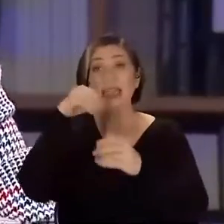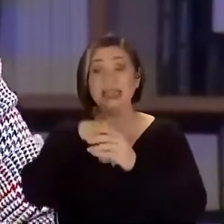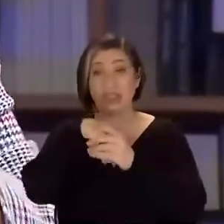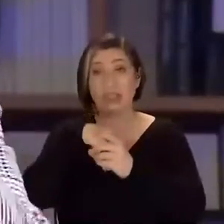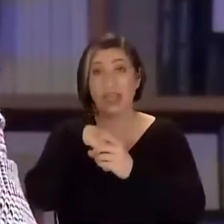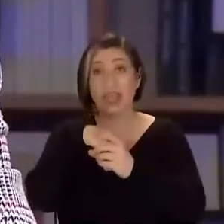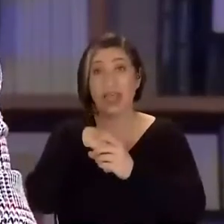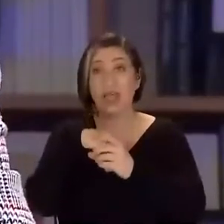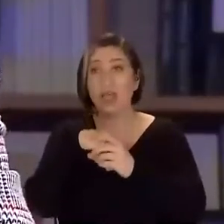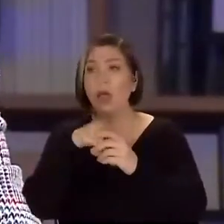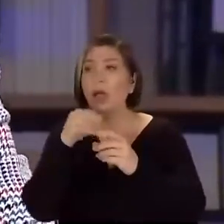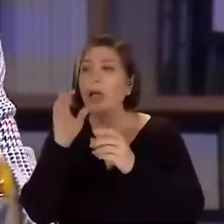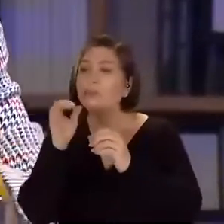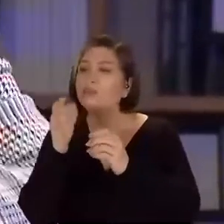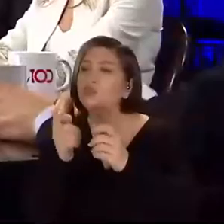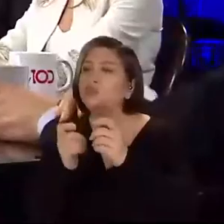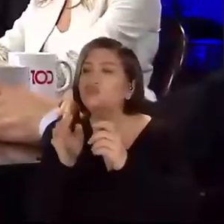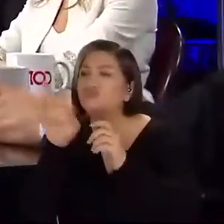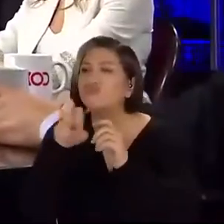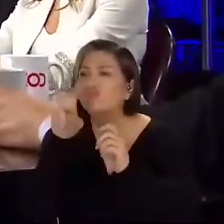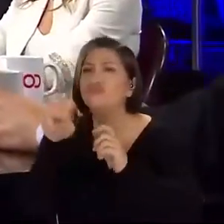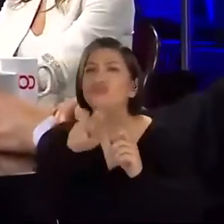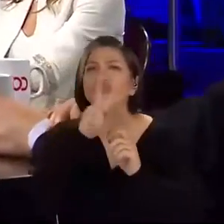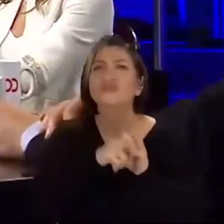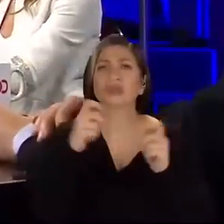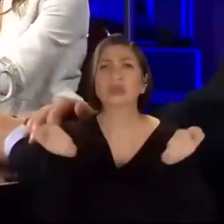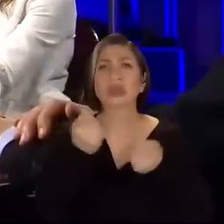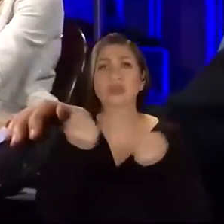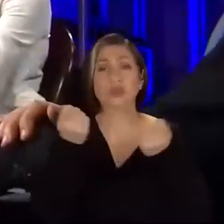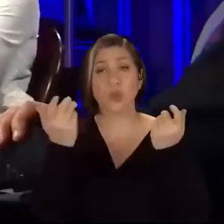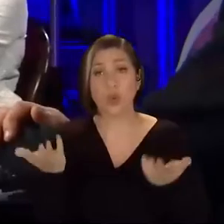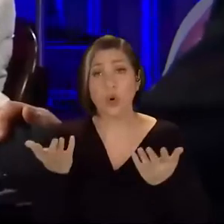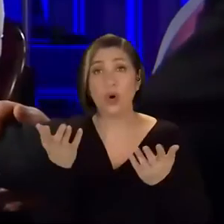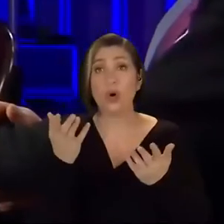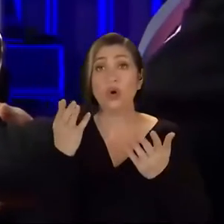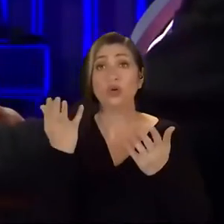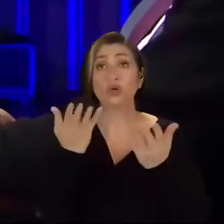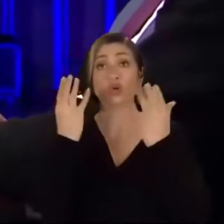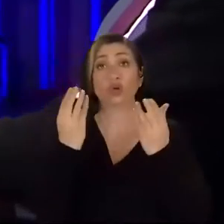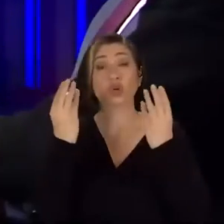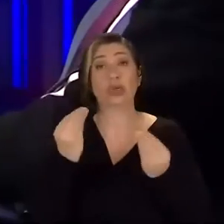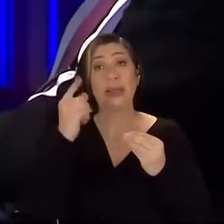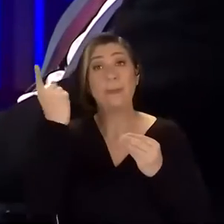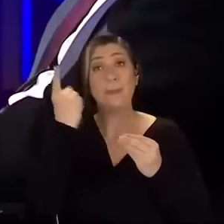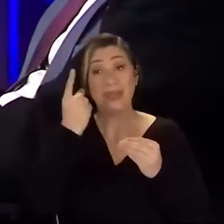yoluyla istismar etmeye başladıklarında zaten bir büyük kriz ortaya çıkıyor. Hep çok iyi bildiğimiz gibi, biraz öncesinde söylediğiniz gibi, bu